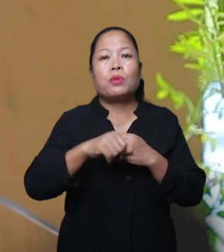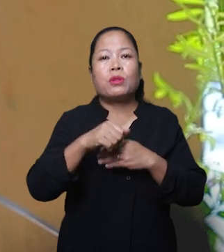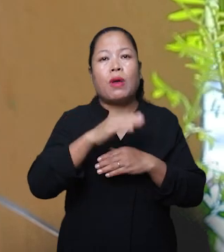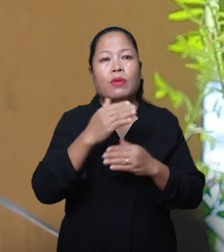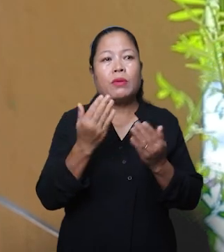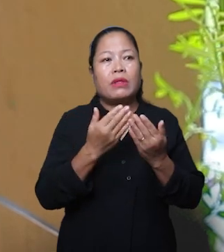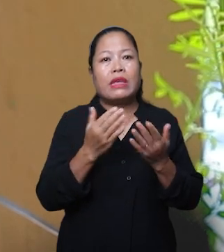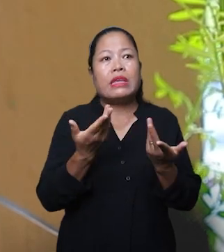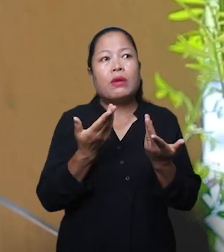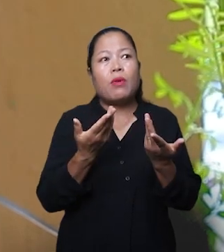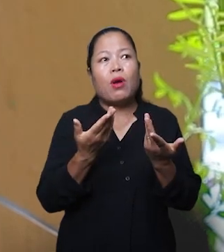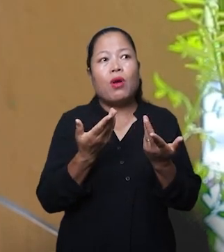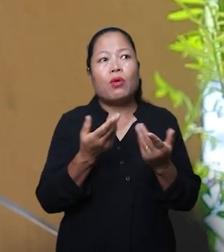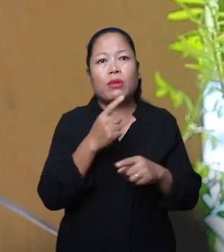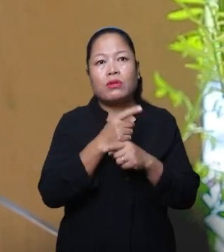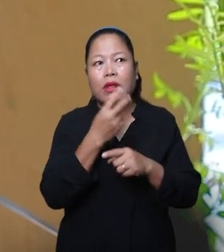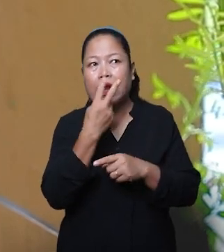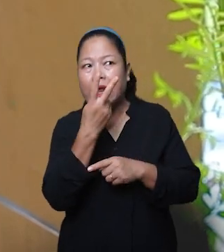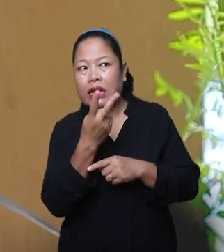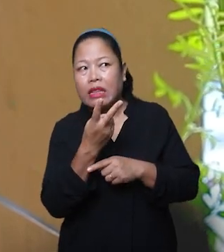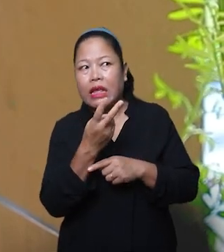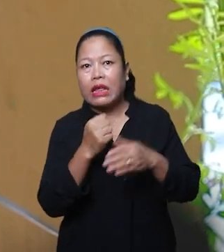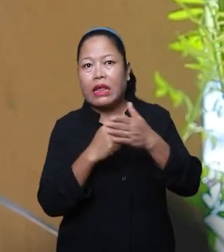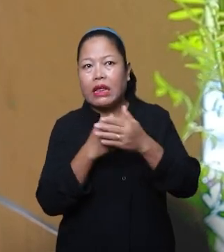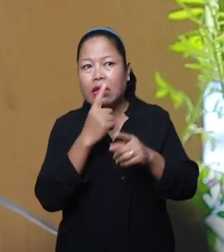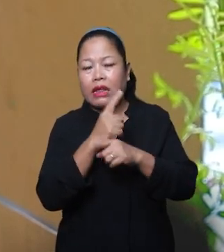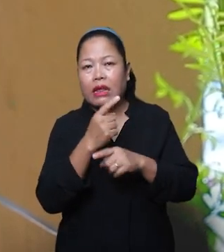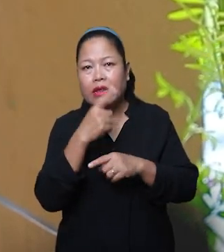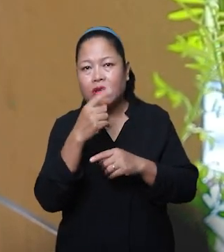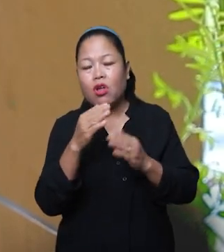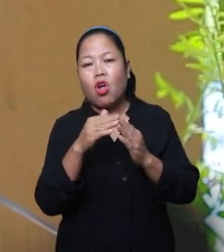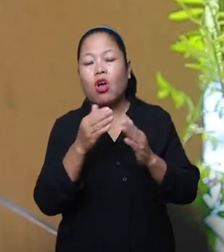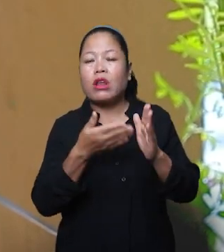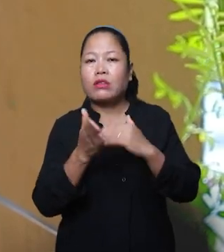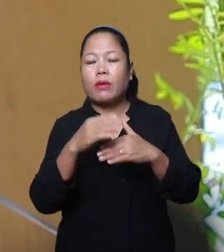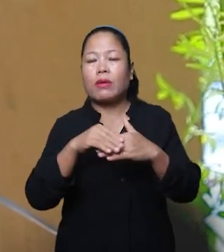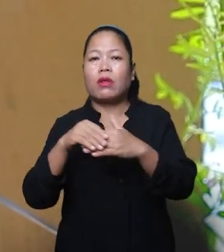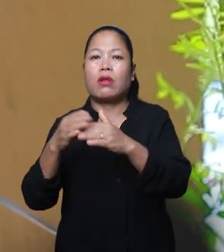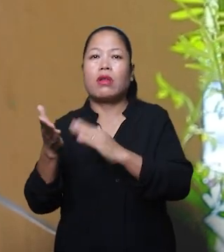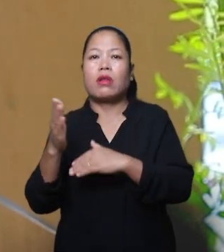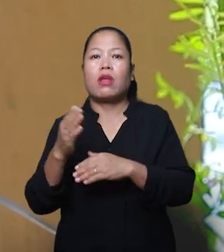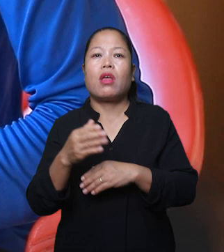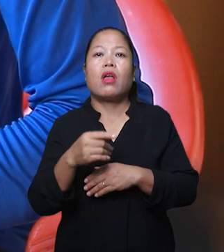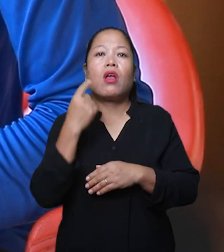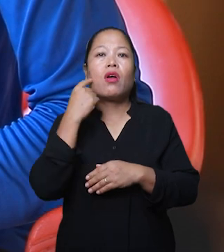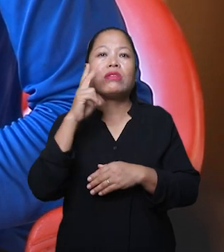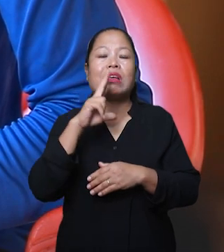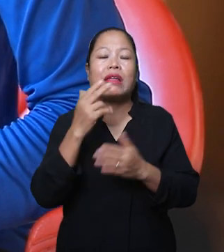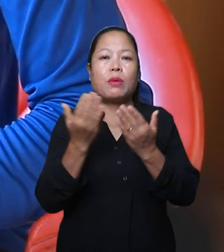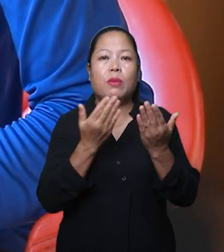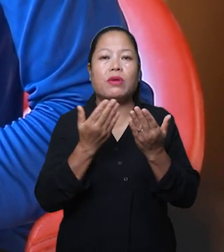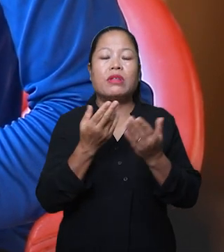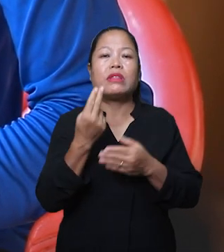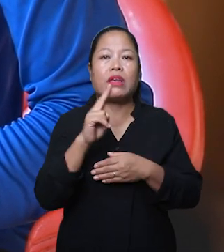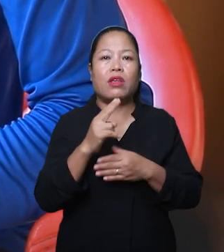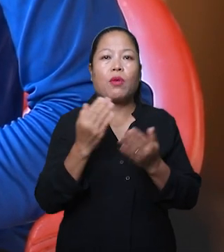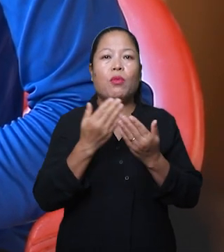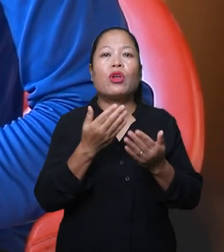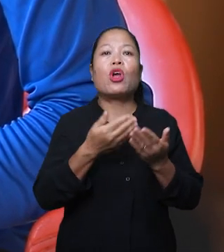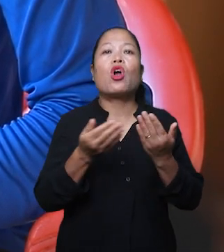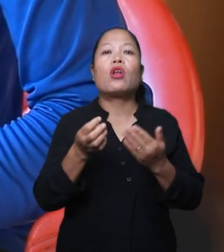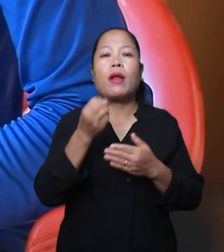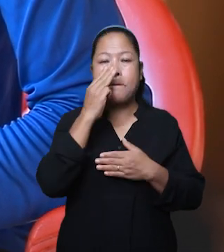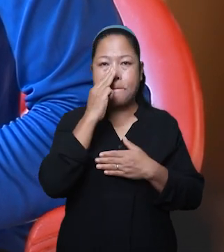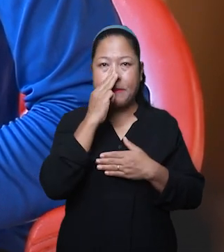र अनि यस्तो भएको भनेर म सरले जस्तै हेर्दाखेरि त्यहाँबाट हेर्सले बुझाएँ, हेर्सले घर जाऊ भनेर घर ल्याएँ। म कक्षा 8 पढ्दै